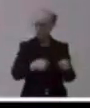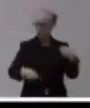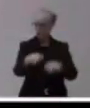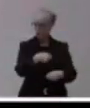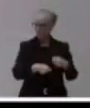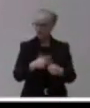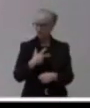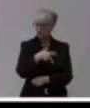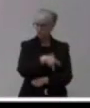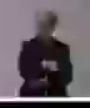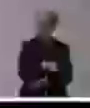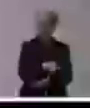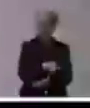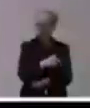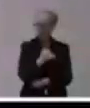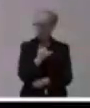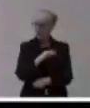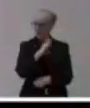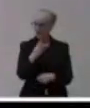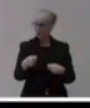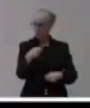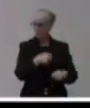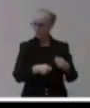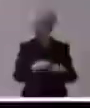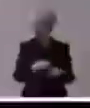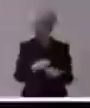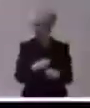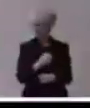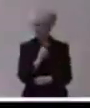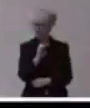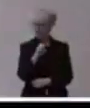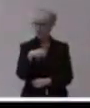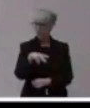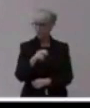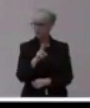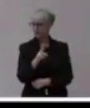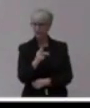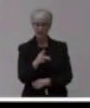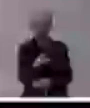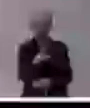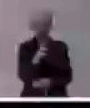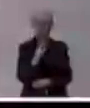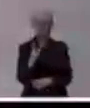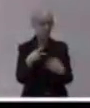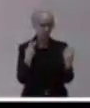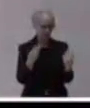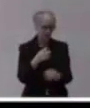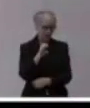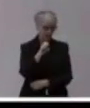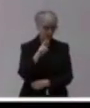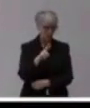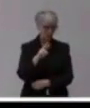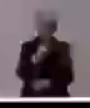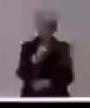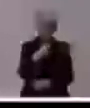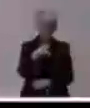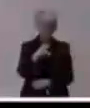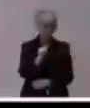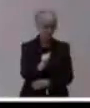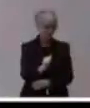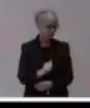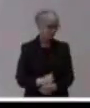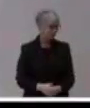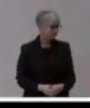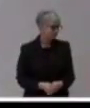e anche qua la scelta del dire ci muoviamo non da soli, ci muoviamo insieme con altre organizzazioni che hanno delle esperienze significative che ci